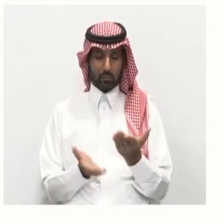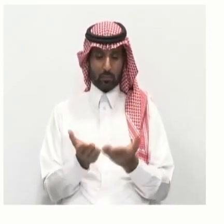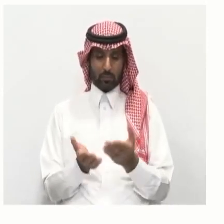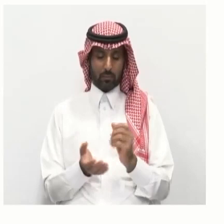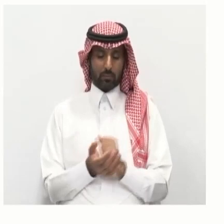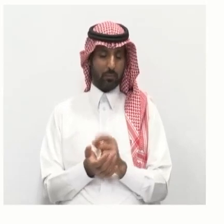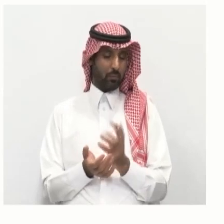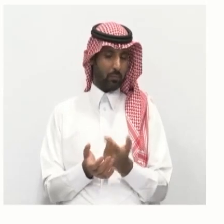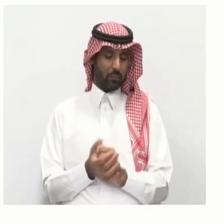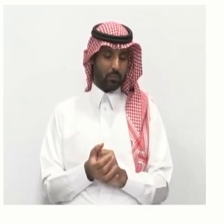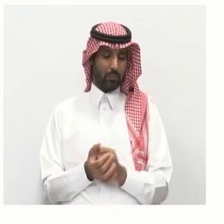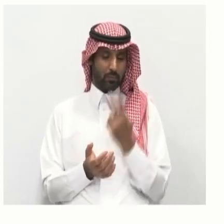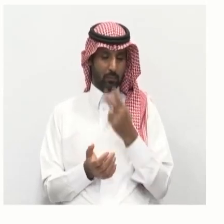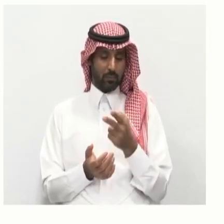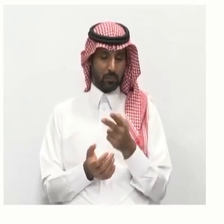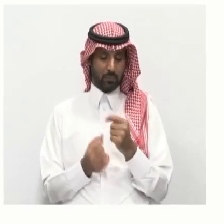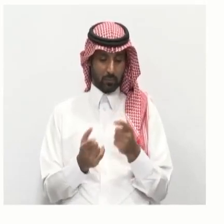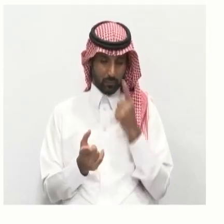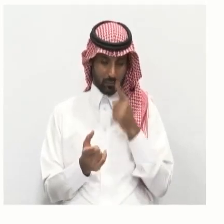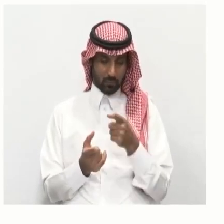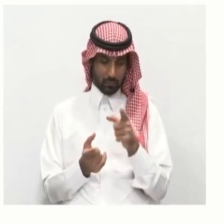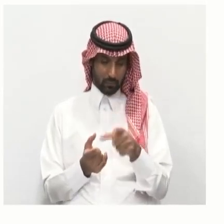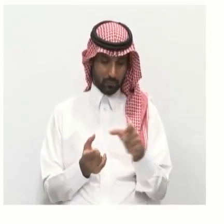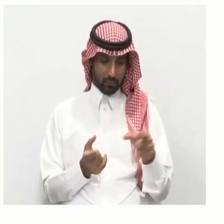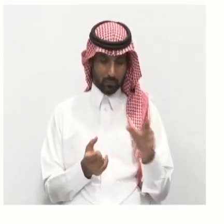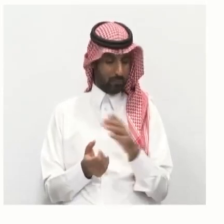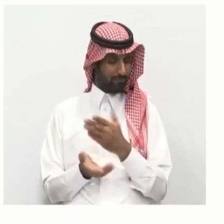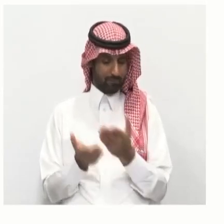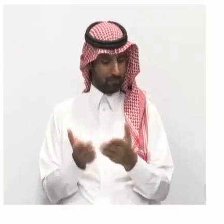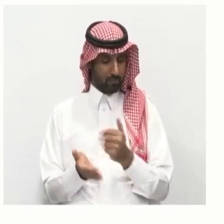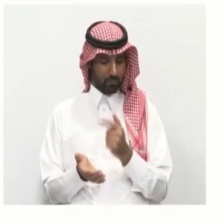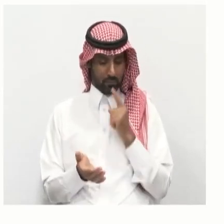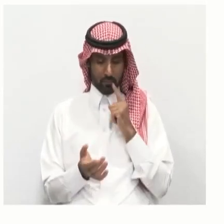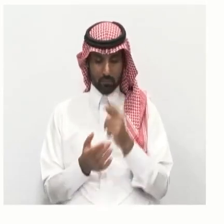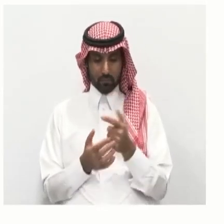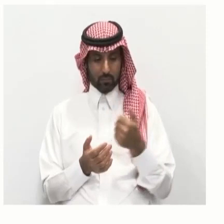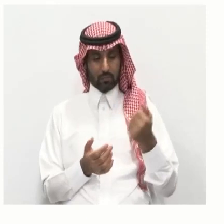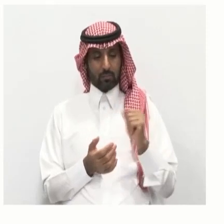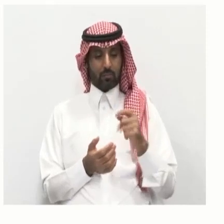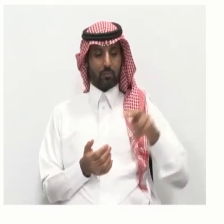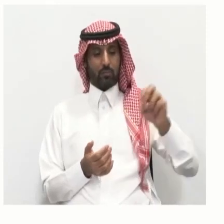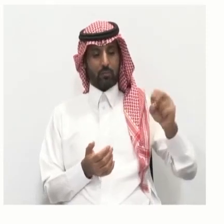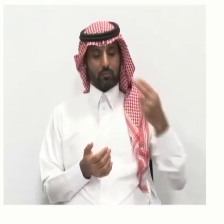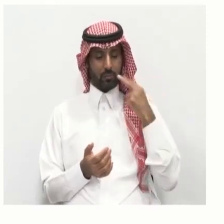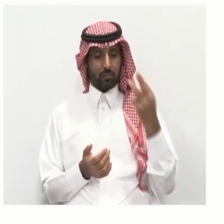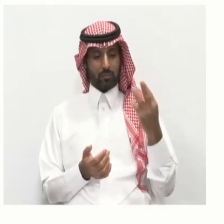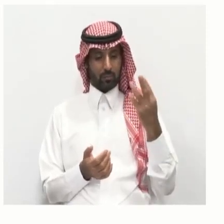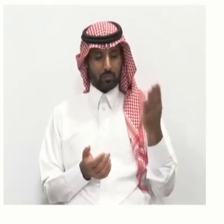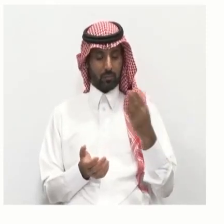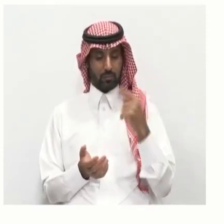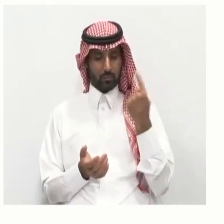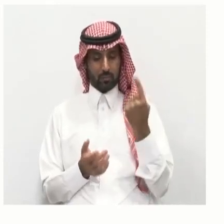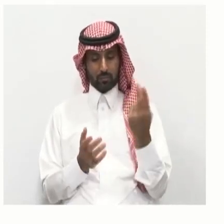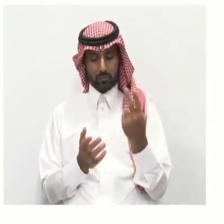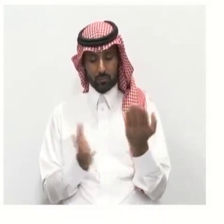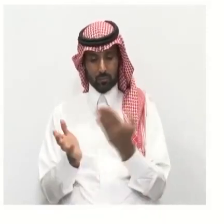المعادله النهائي بس يتضح لنا في بدايه التفاعل ان المعادله غير موزونه لانه الامونيوم هنا عندي اثنين وهنا عندي واحد